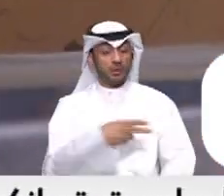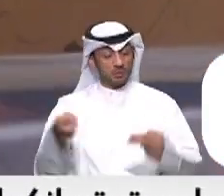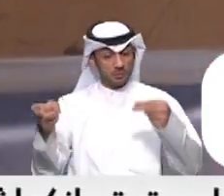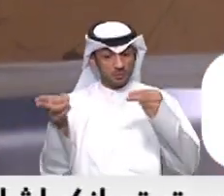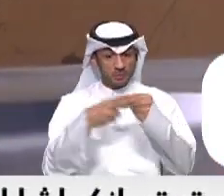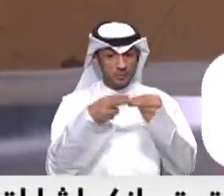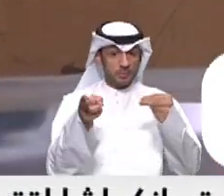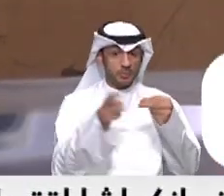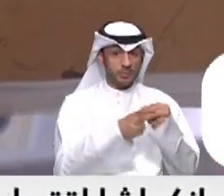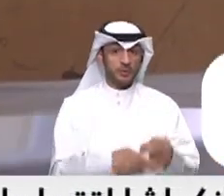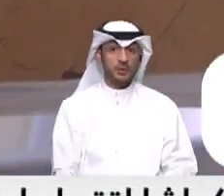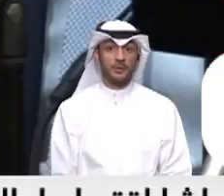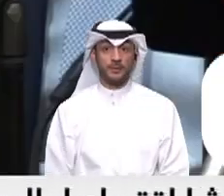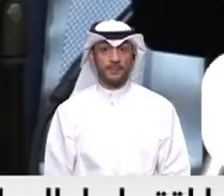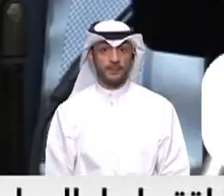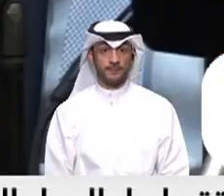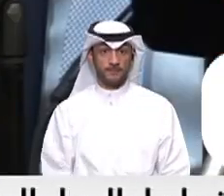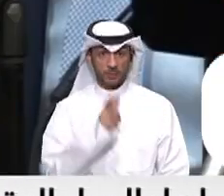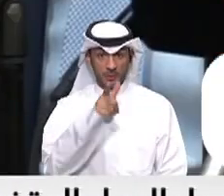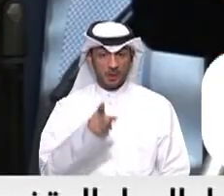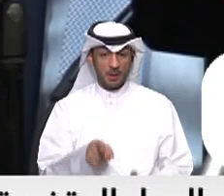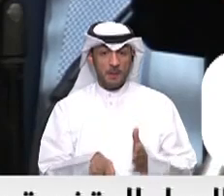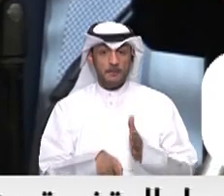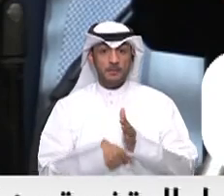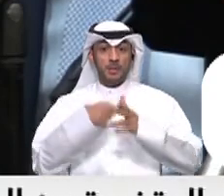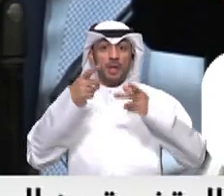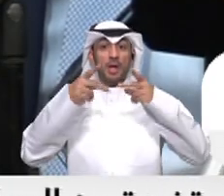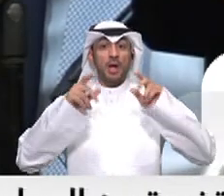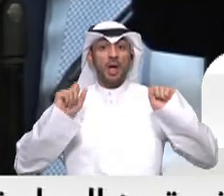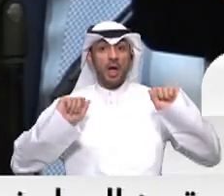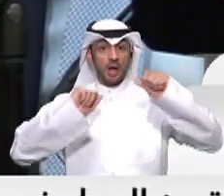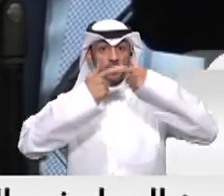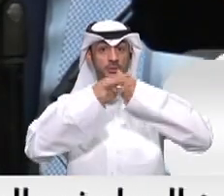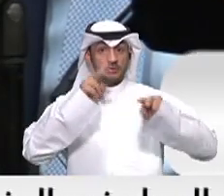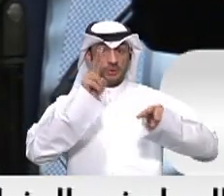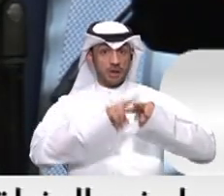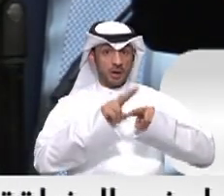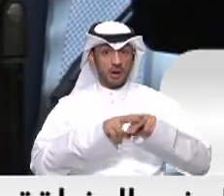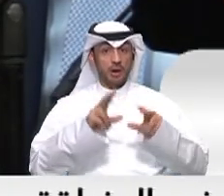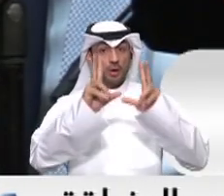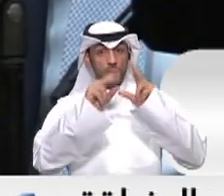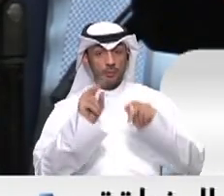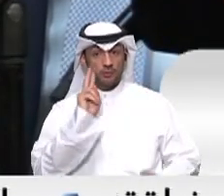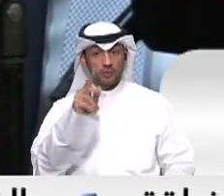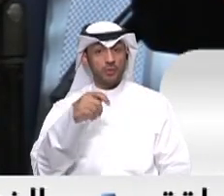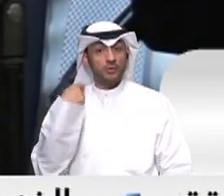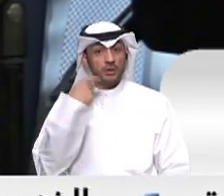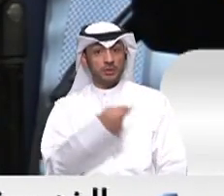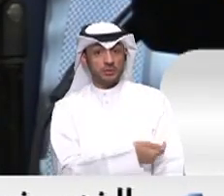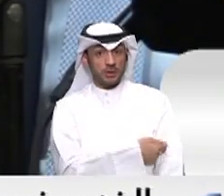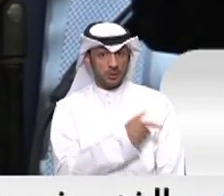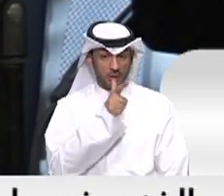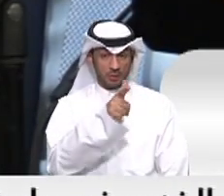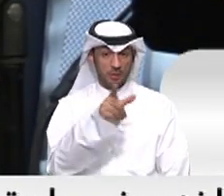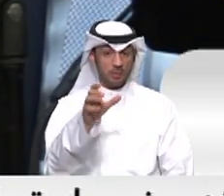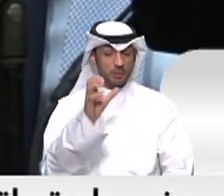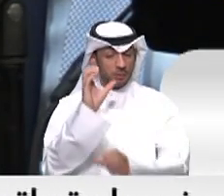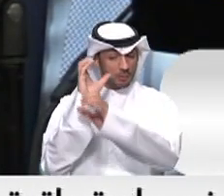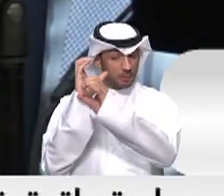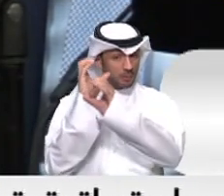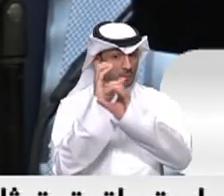قسري. من بداية العدوان الإسرائيلي على لبنان كانت وزارة الصحة عم بتقوم بتوثيق كل